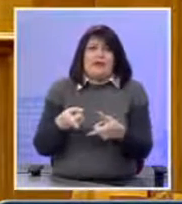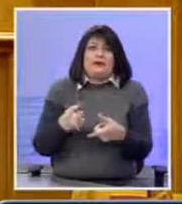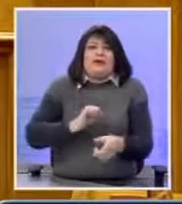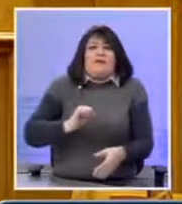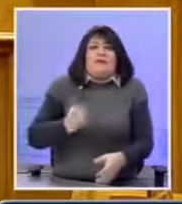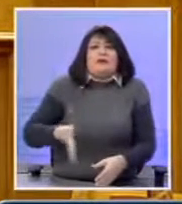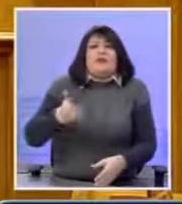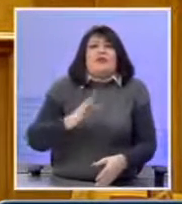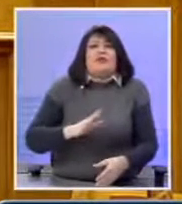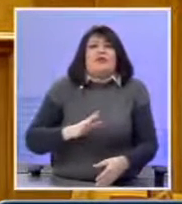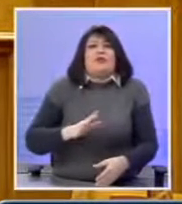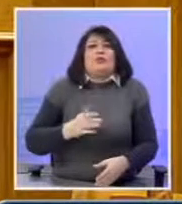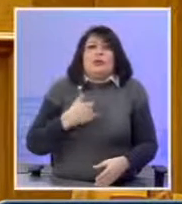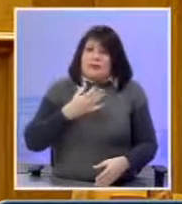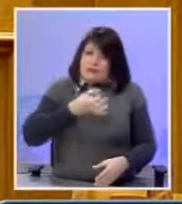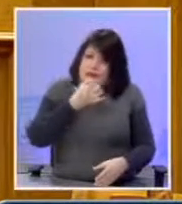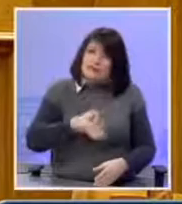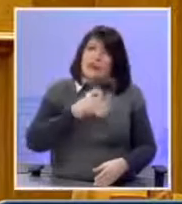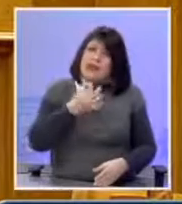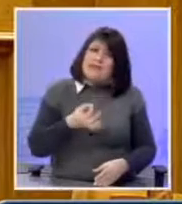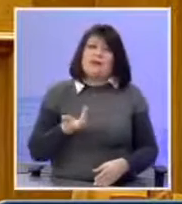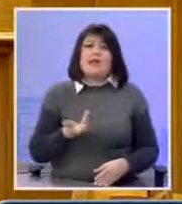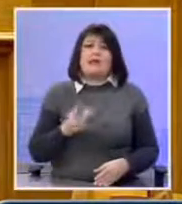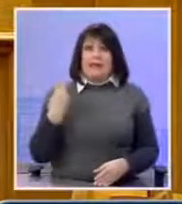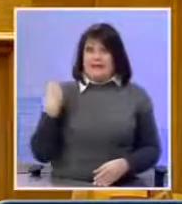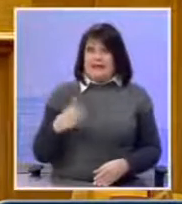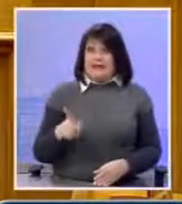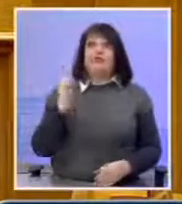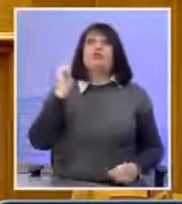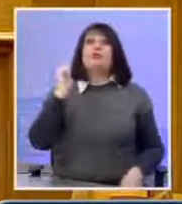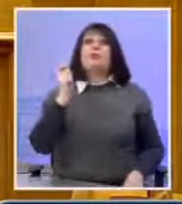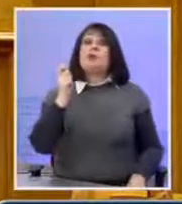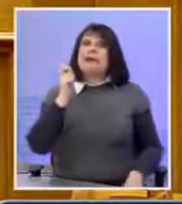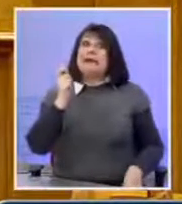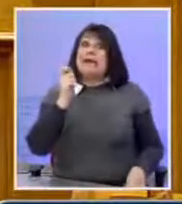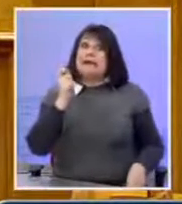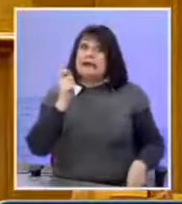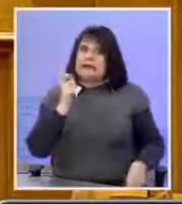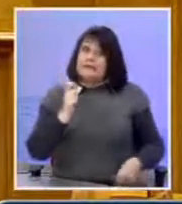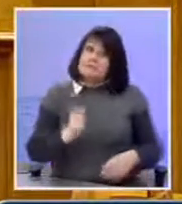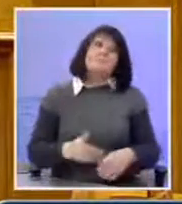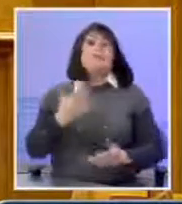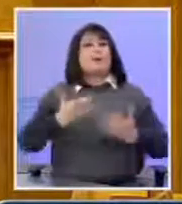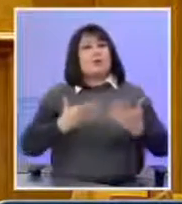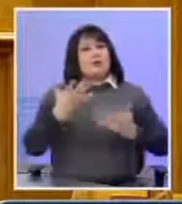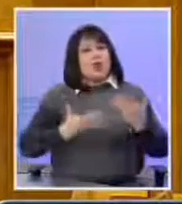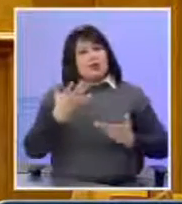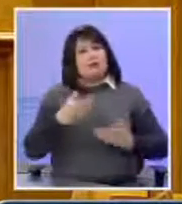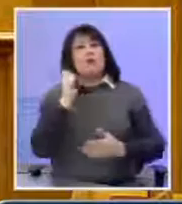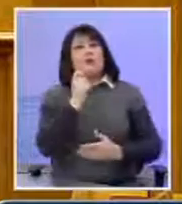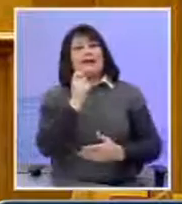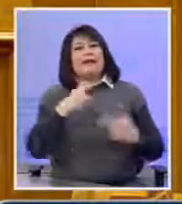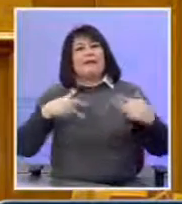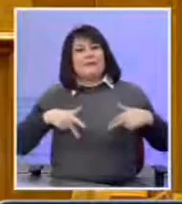κόσμο. Εμείς θα το τονίζουμε αυτό. Ότι η δική σας πολιτική πρόταση απέναντι στον προϋπολογισμό και στην πολιτική της